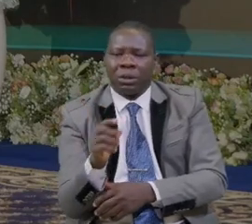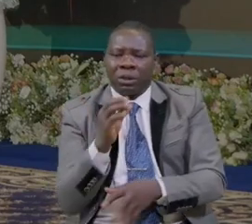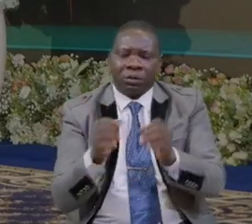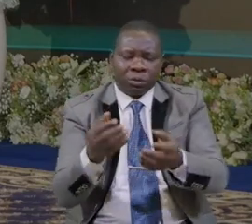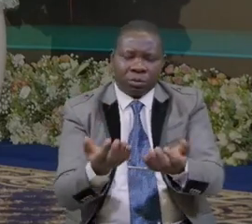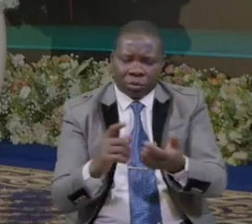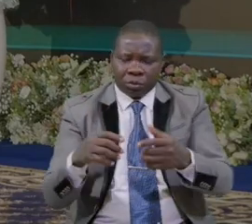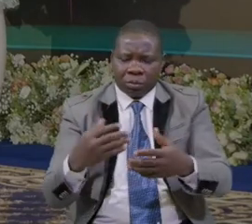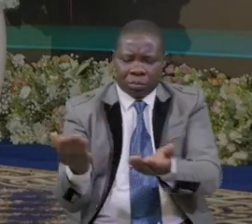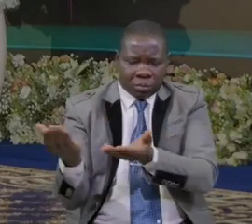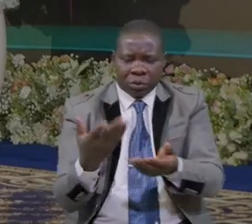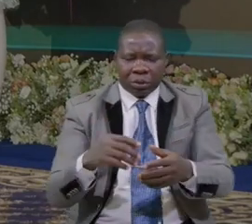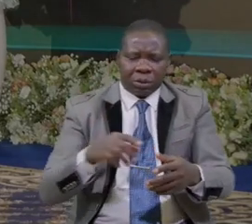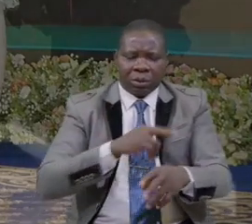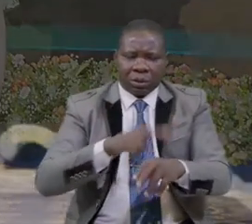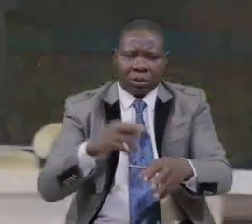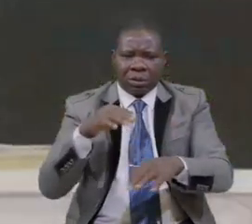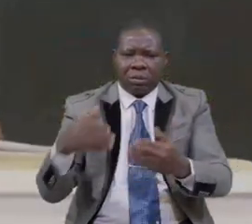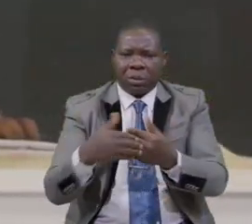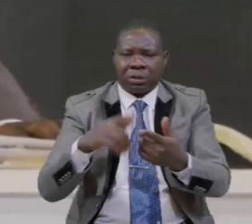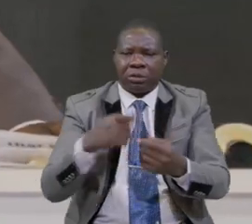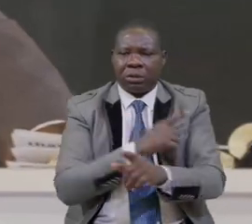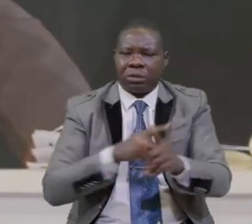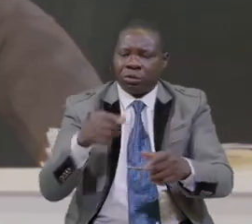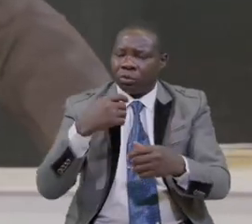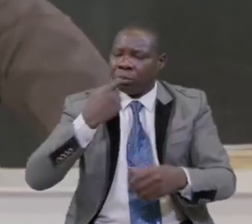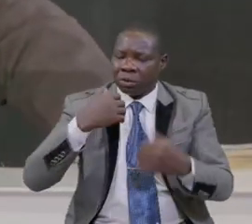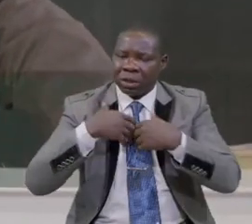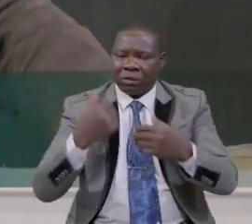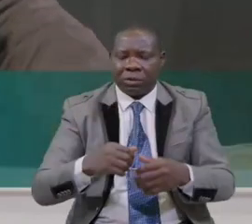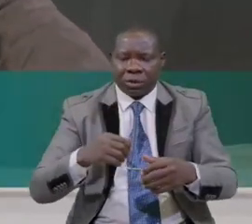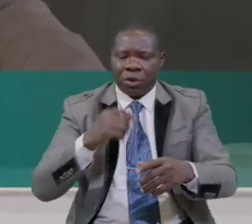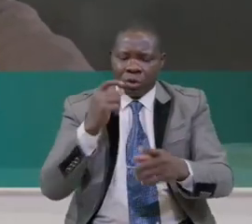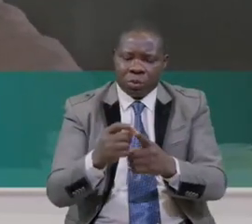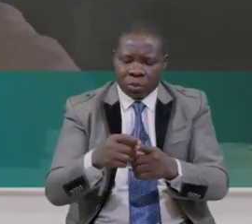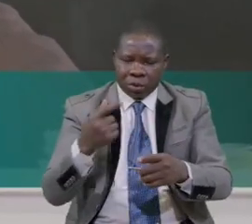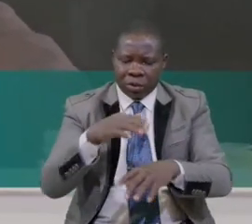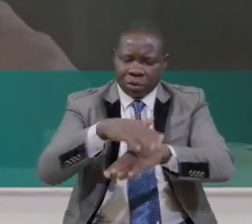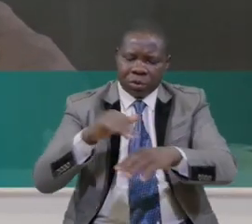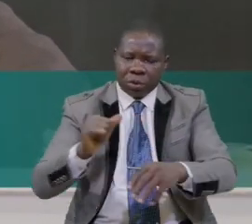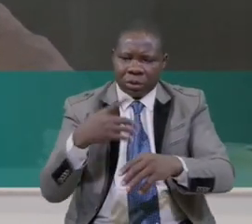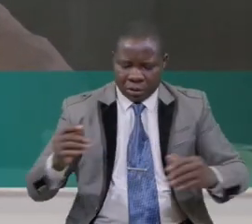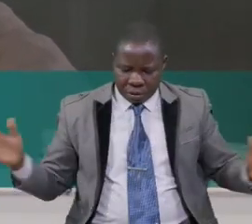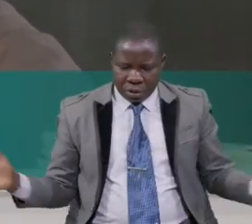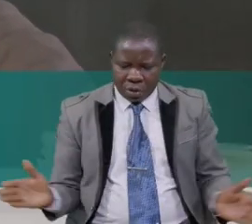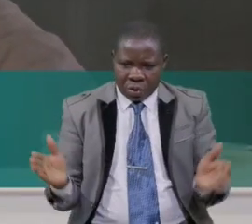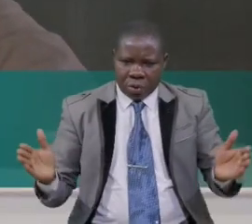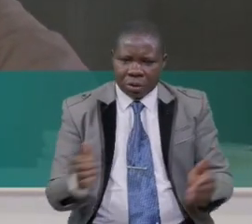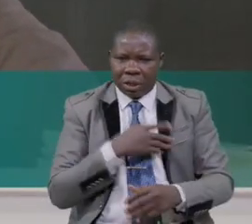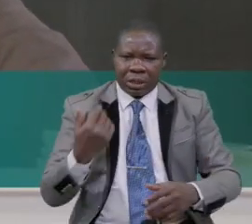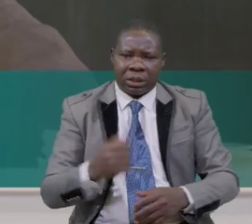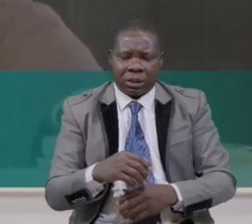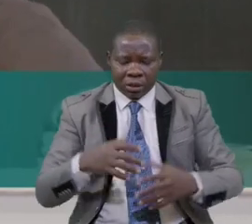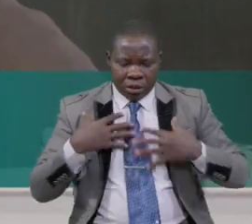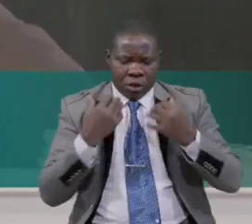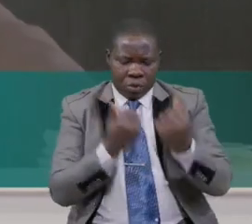avoir l'œuvre, tu dois avoir l'appel, tu dois avoir le courage, tu dois avoir le cœur qui va défier